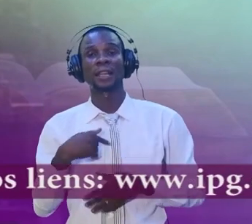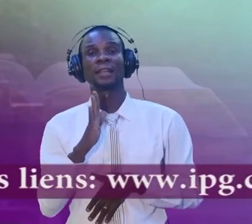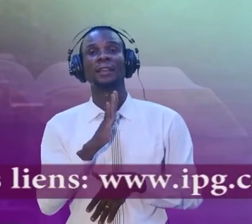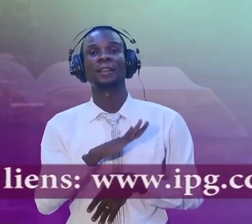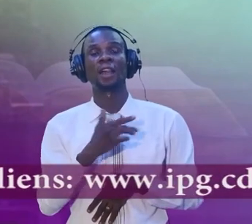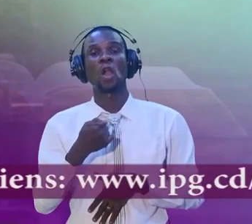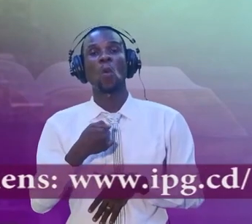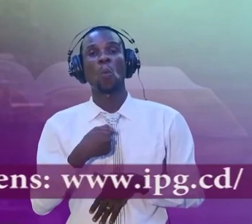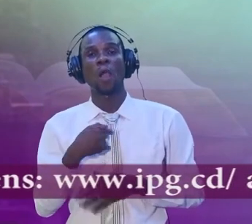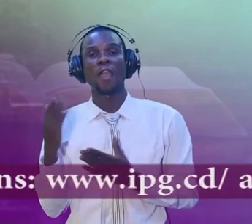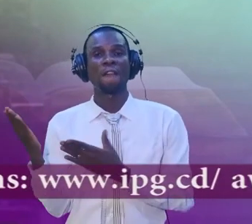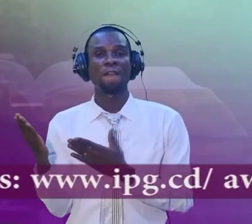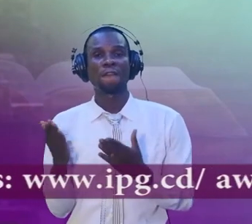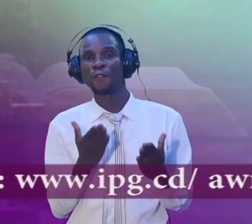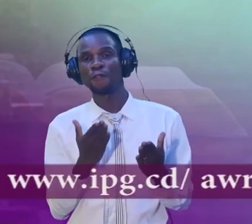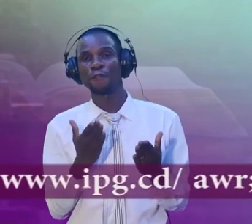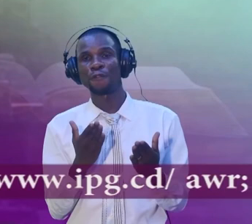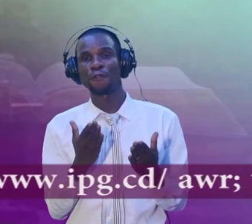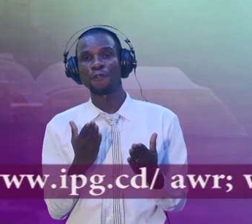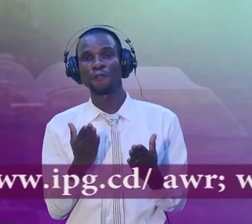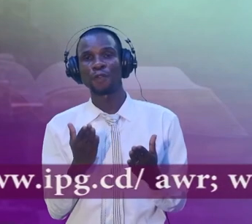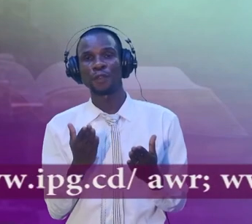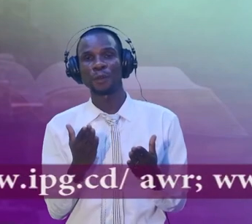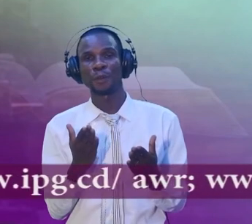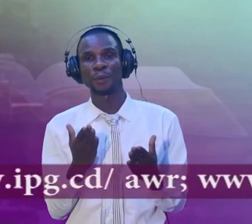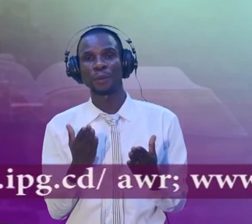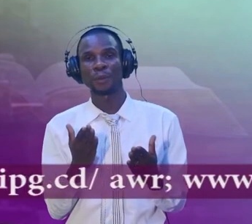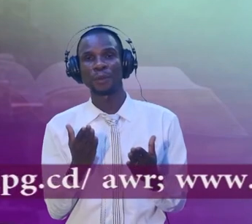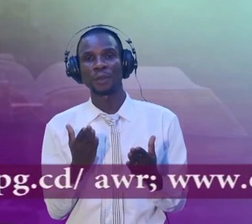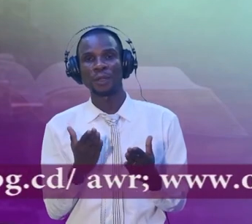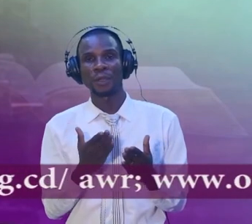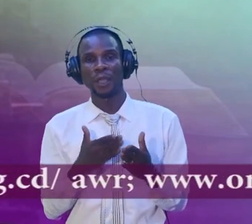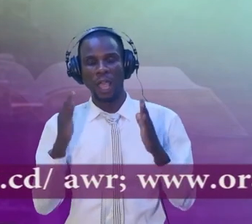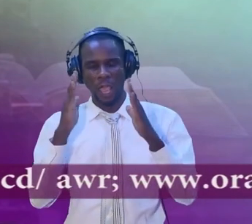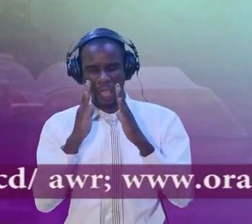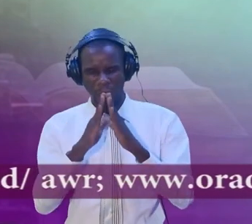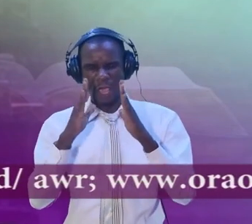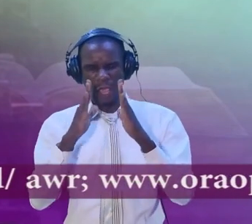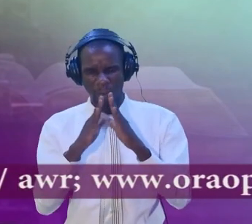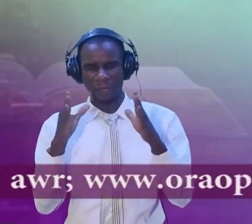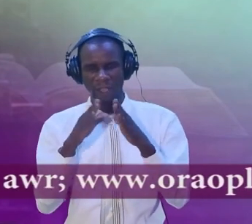pia. Rafiki zangu, jioni ya leo, nataka kuwaalika